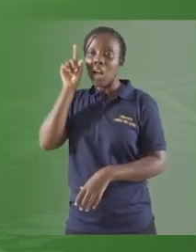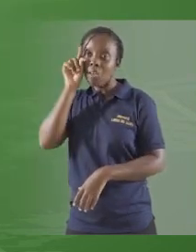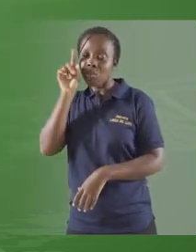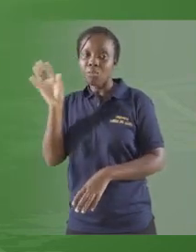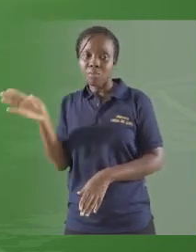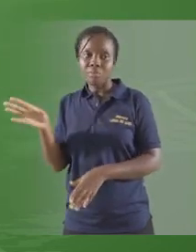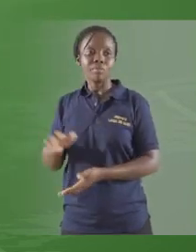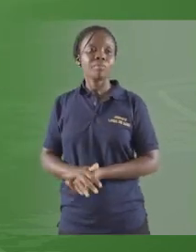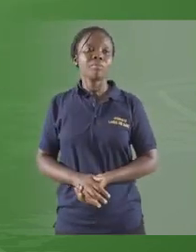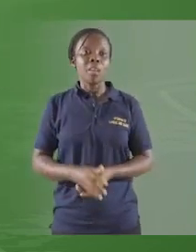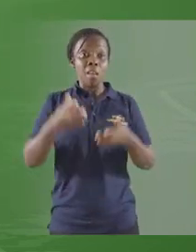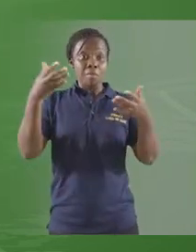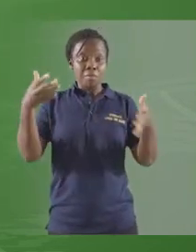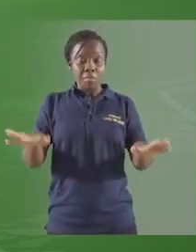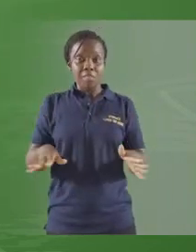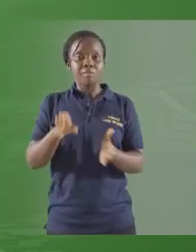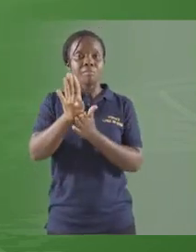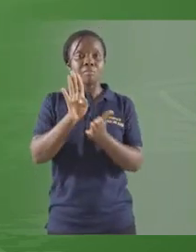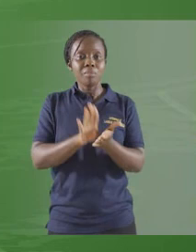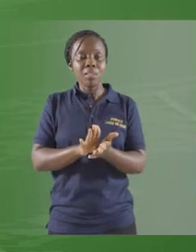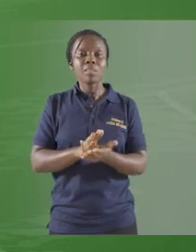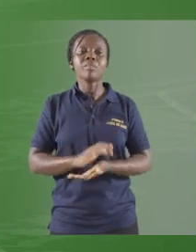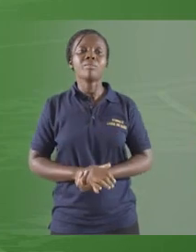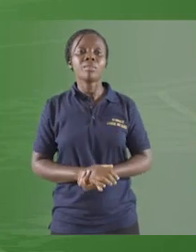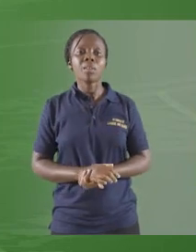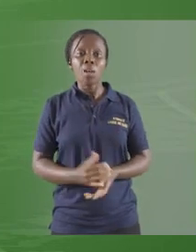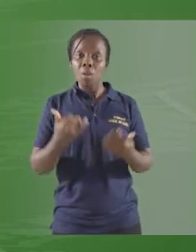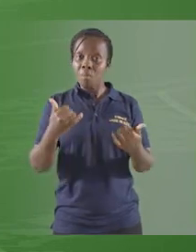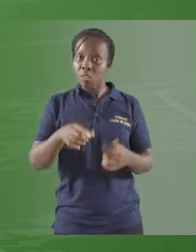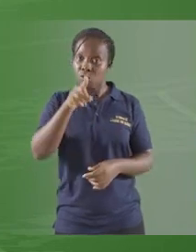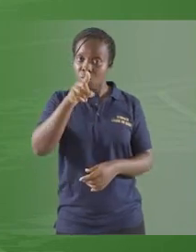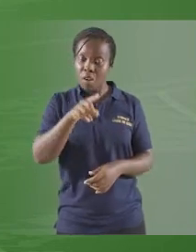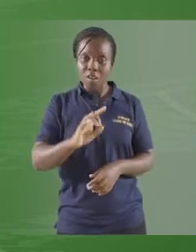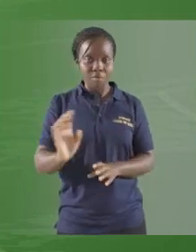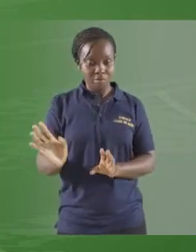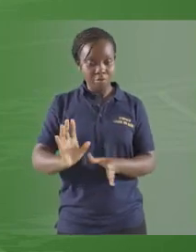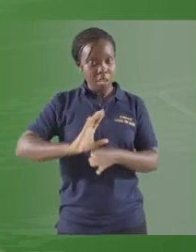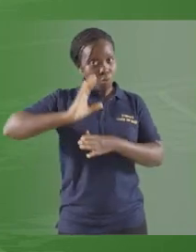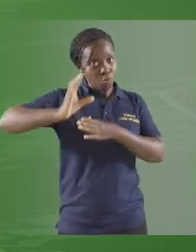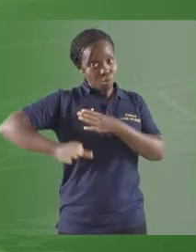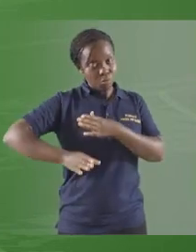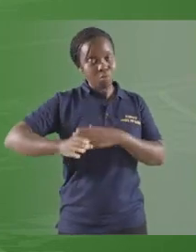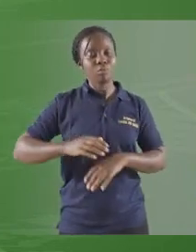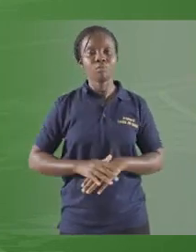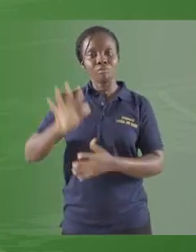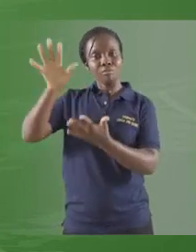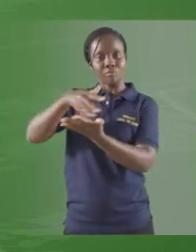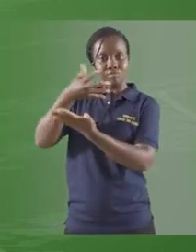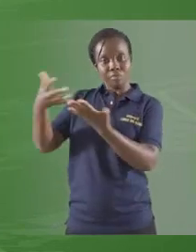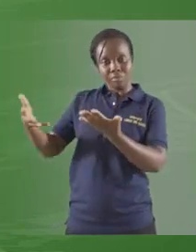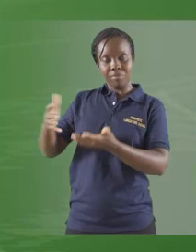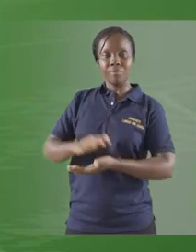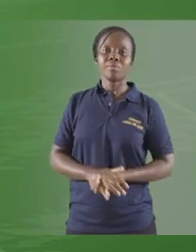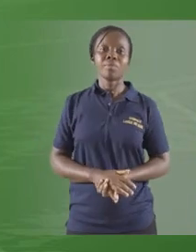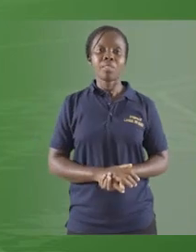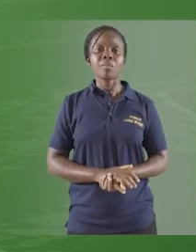Après donc le bilan, chers élèves, vous devez tirer une conclusion. Et la conclusion se rapporte à la